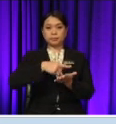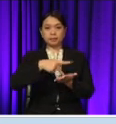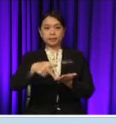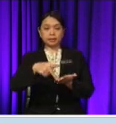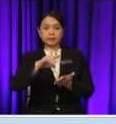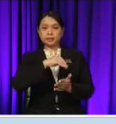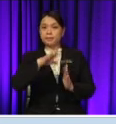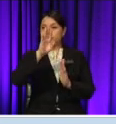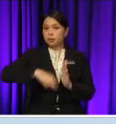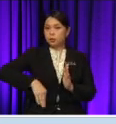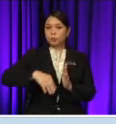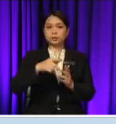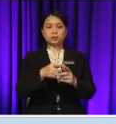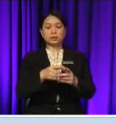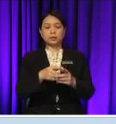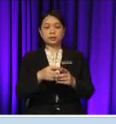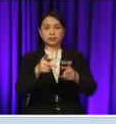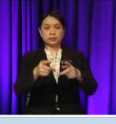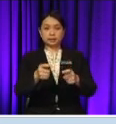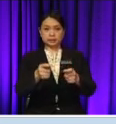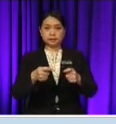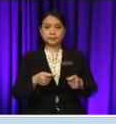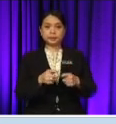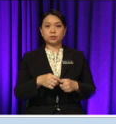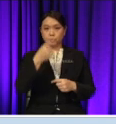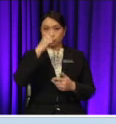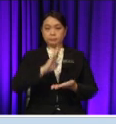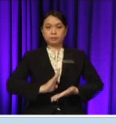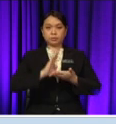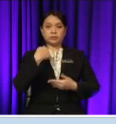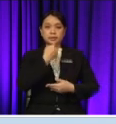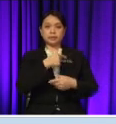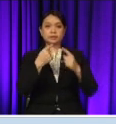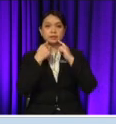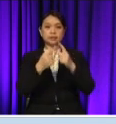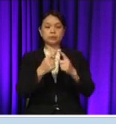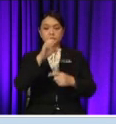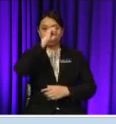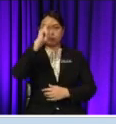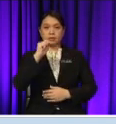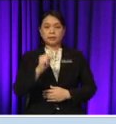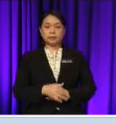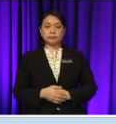ini kita akan gunakan untuk membantu kita menjawab soal dan kedudukan